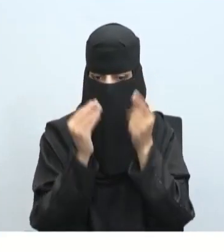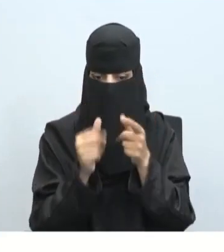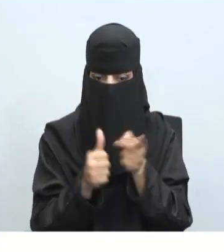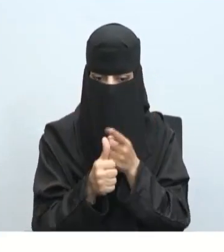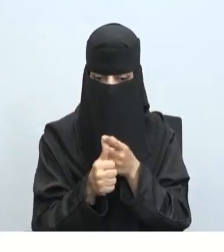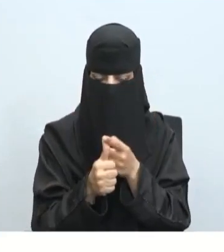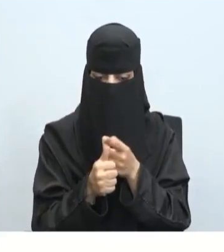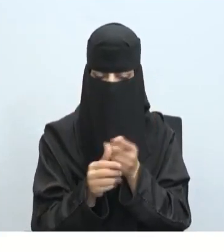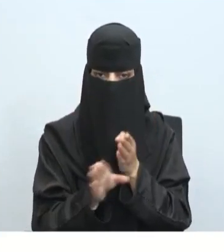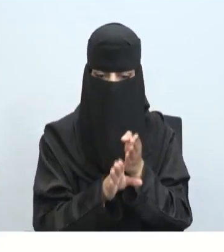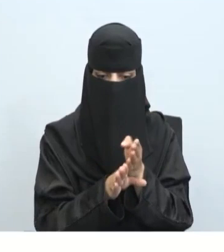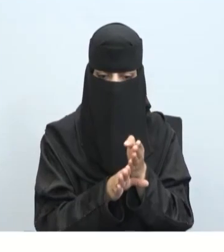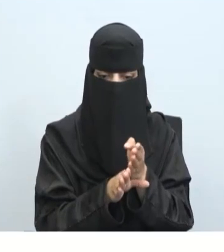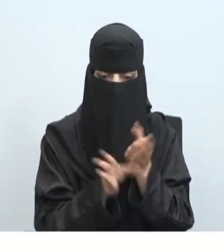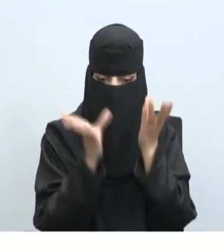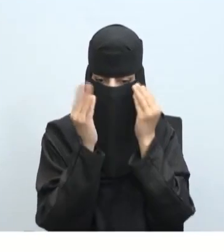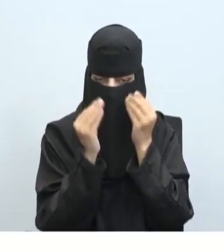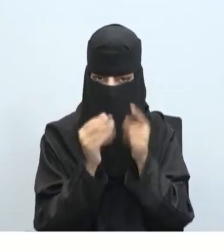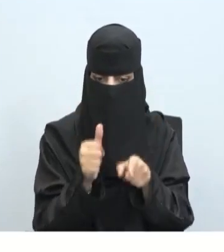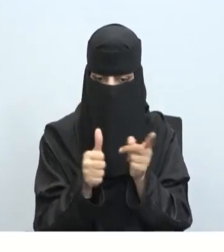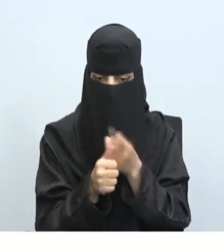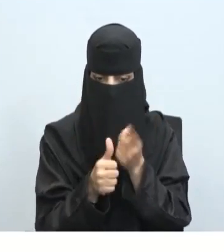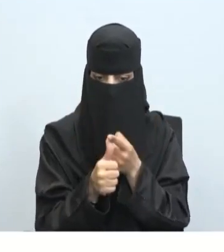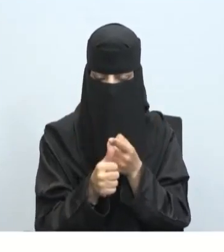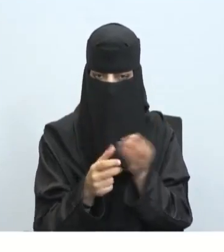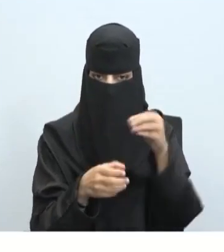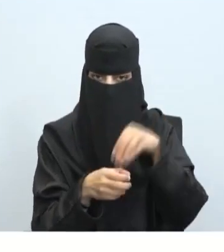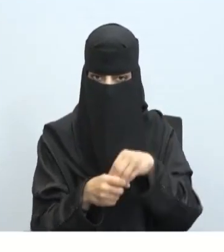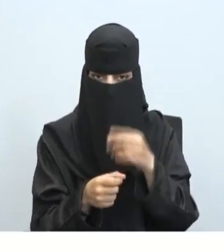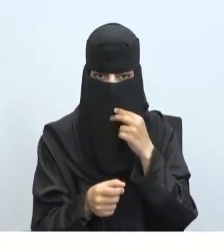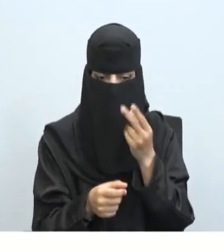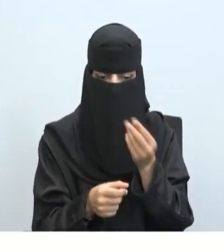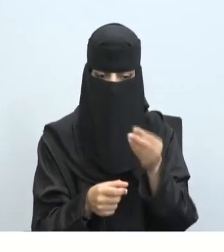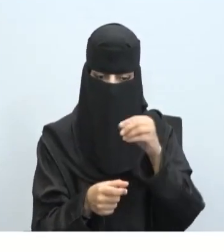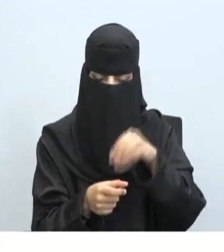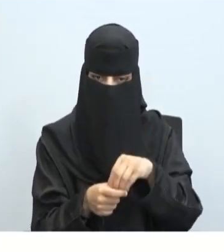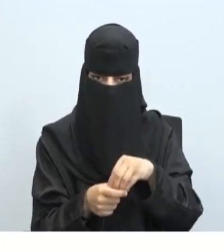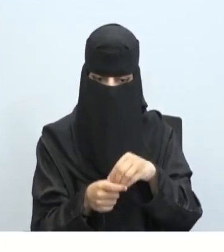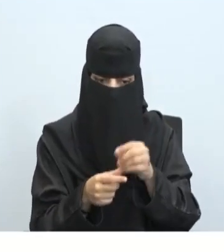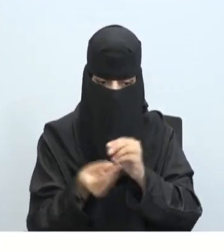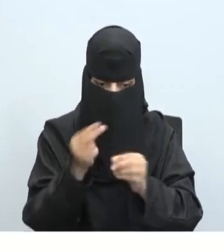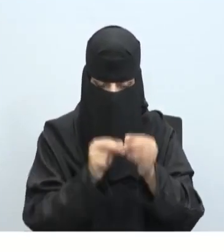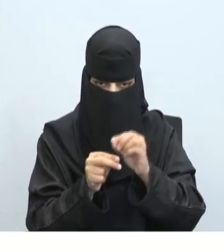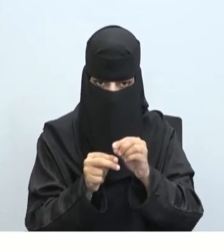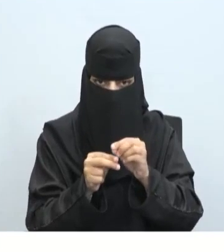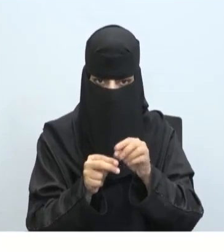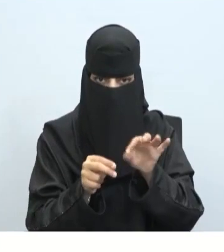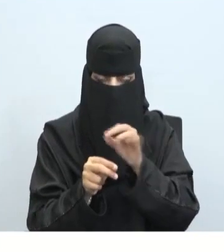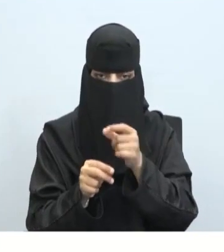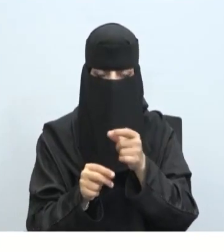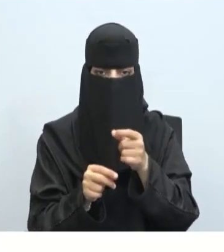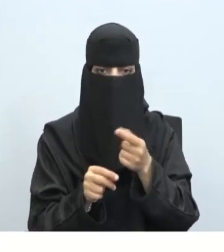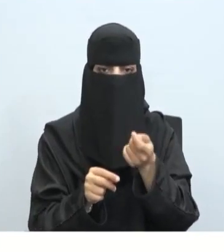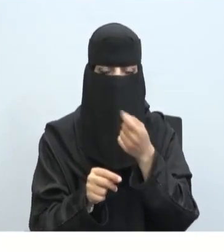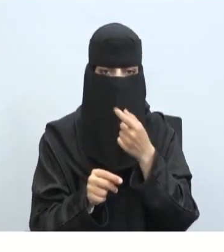على اساليب علميه فهم اول من ادخل السكر في تحليه بعض